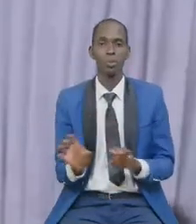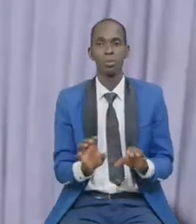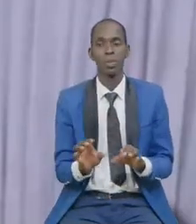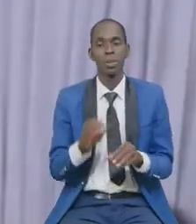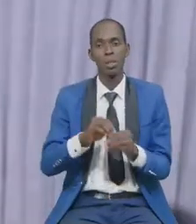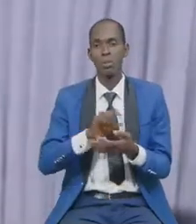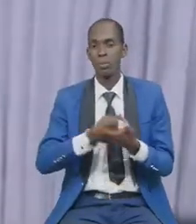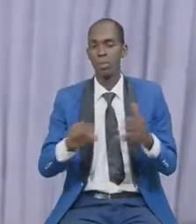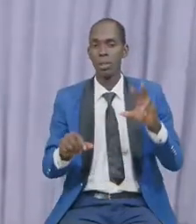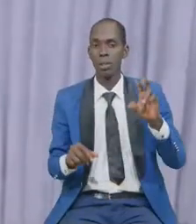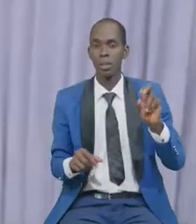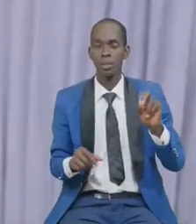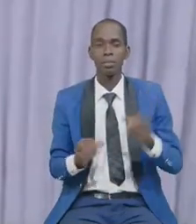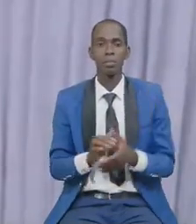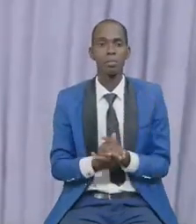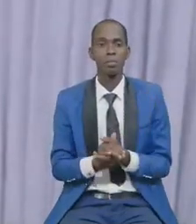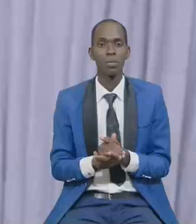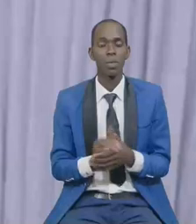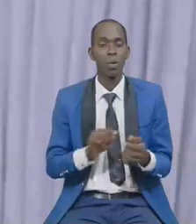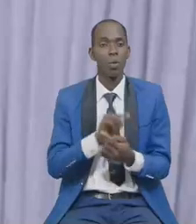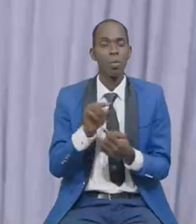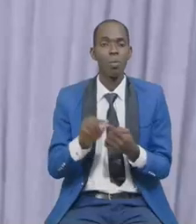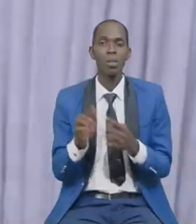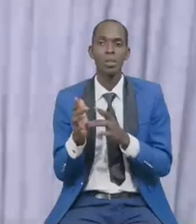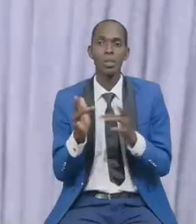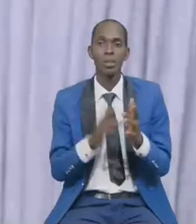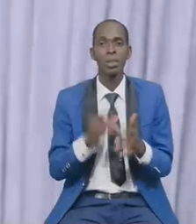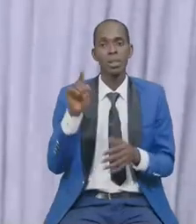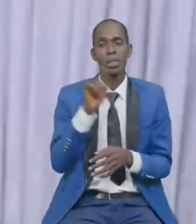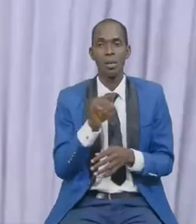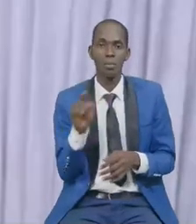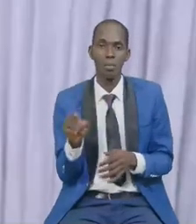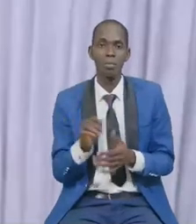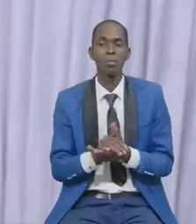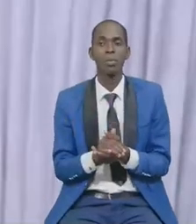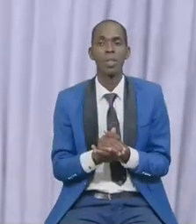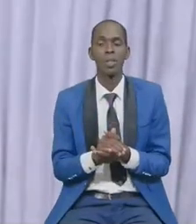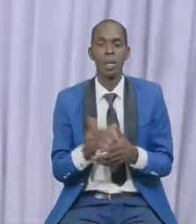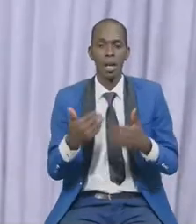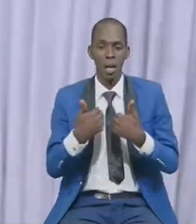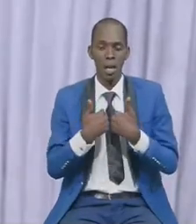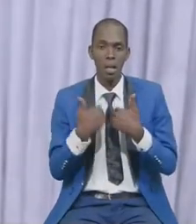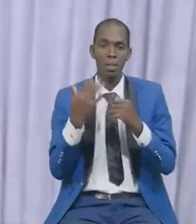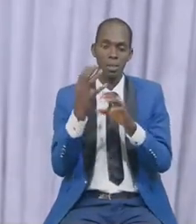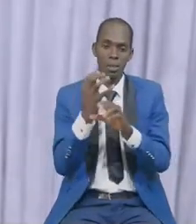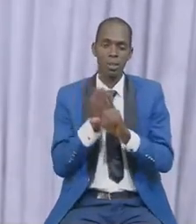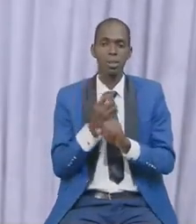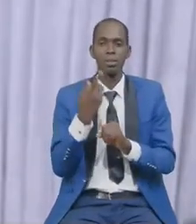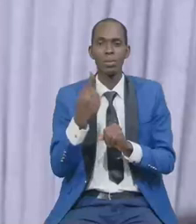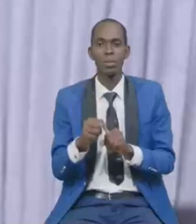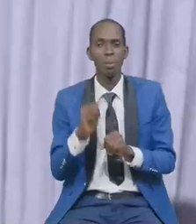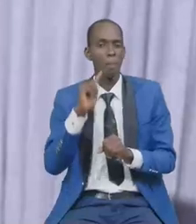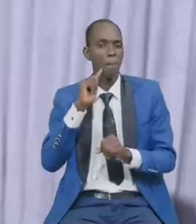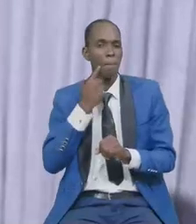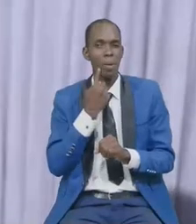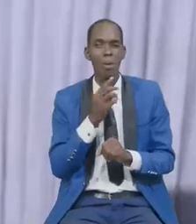30, quand Jésus eut pris le vinaigre, il dit, «